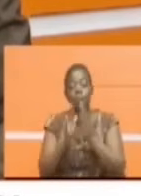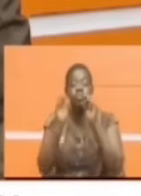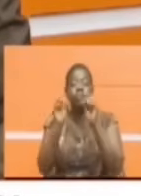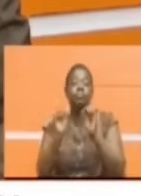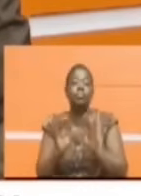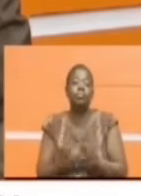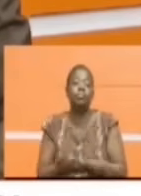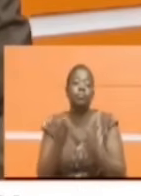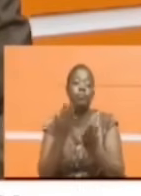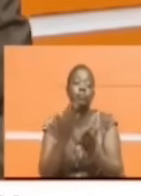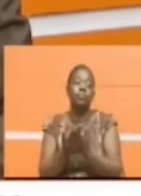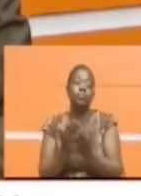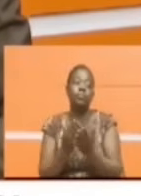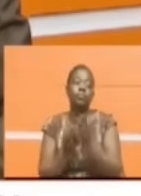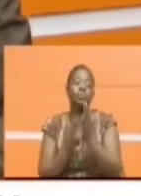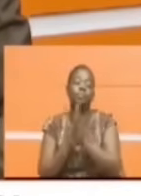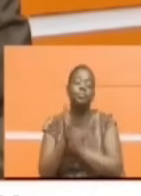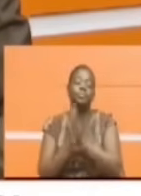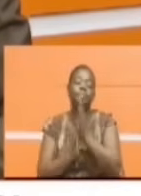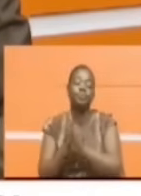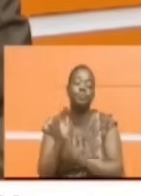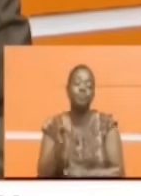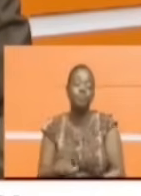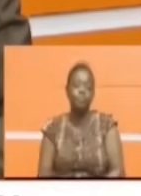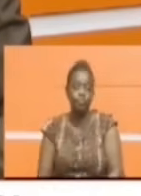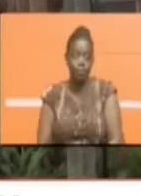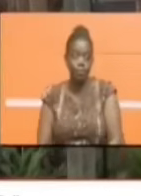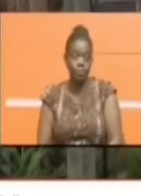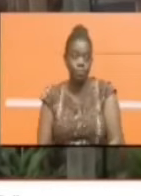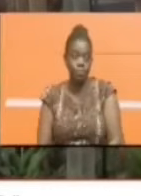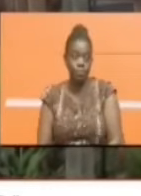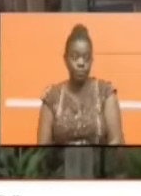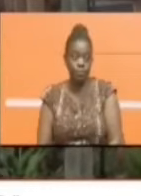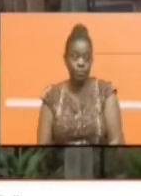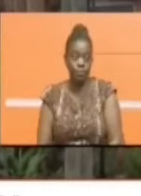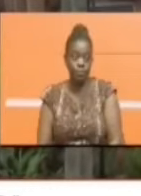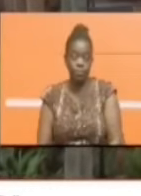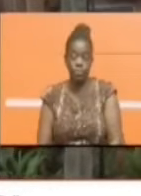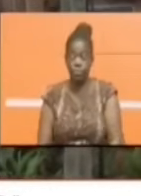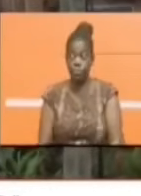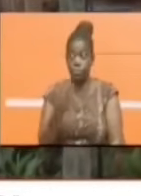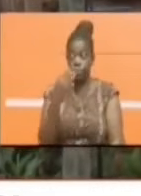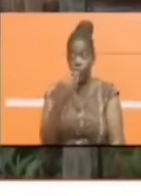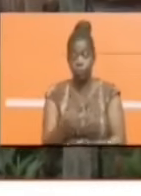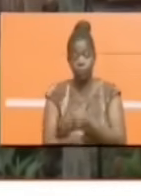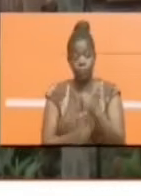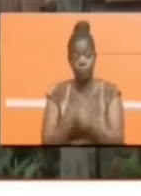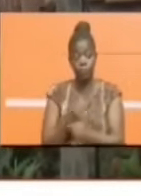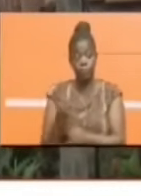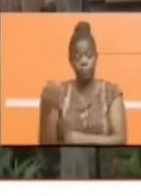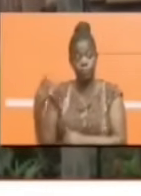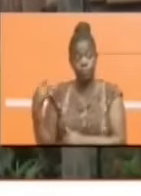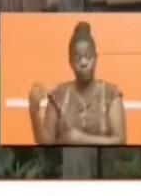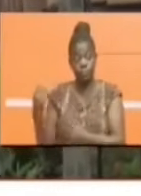n'abasomesa basabiddwa okugwettanira ennyo. Emyaka n'egisaba ekitongole ekivunaanyizibwa ku bigezo mu ggwanga ki Uganda